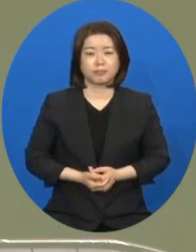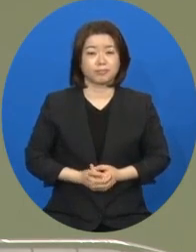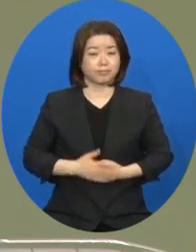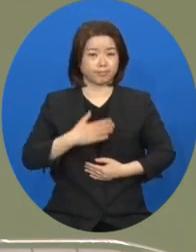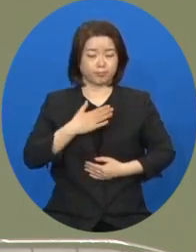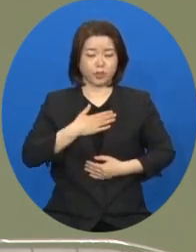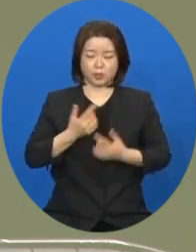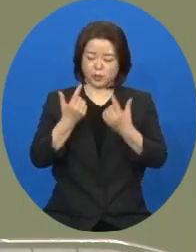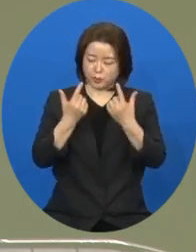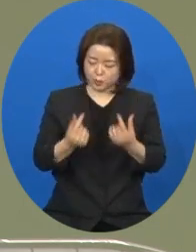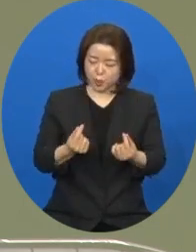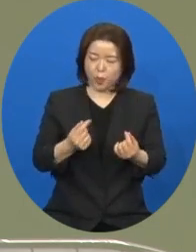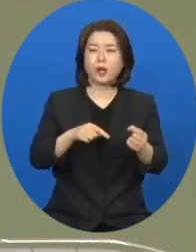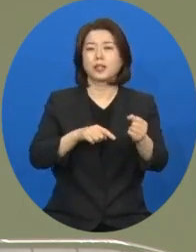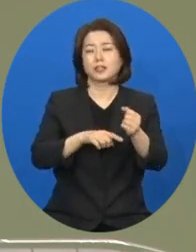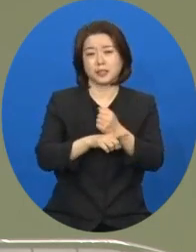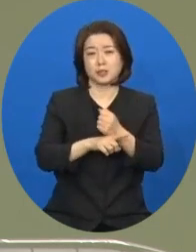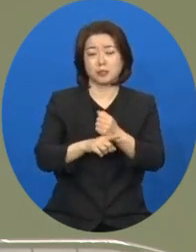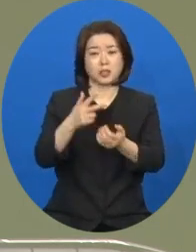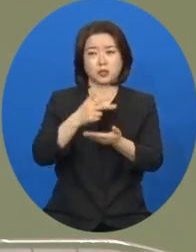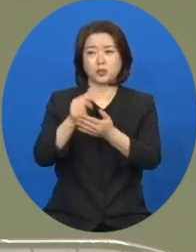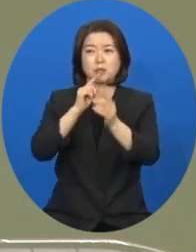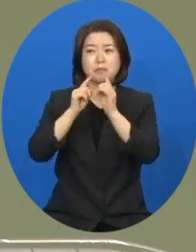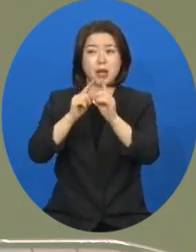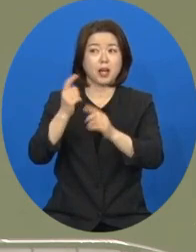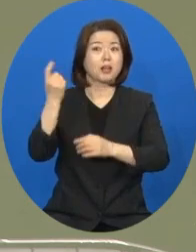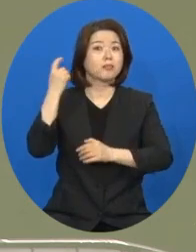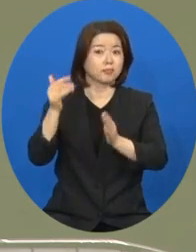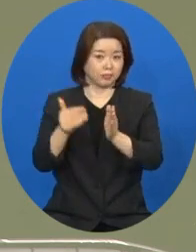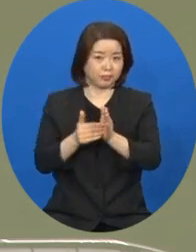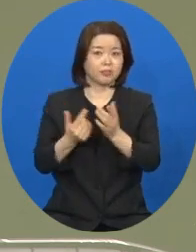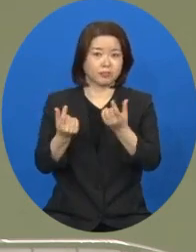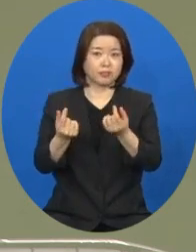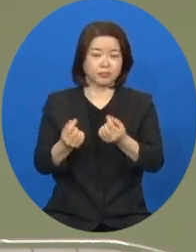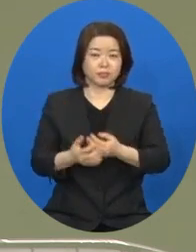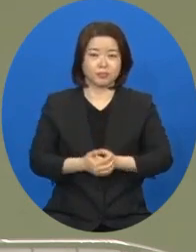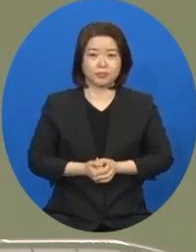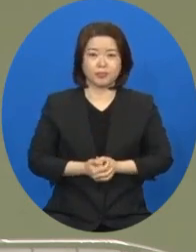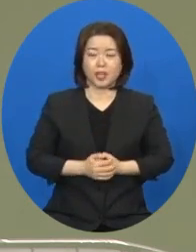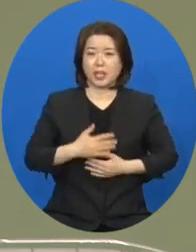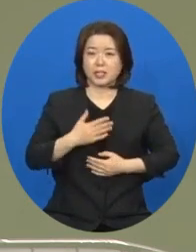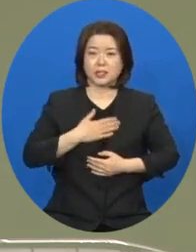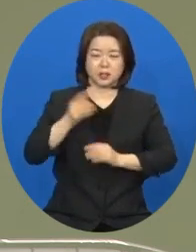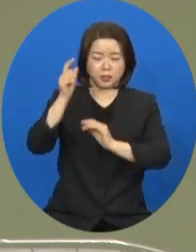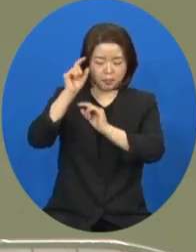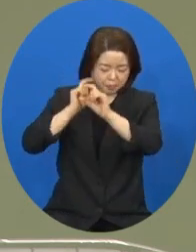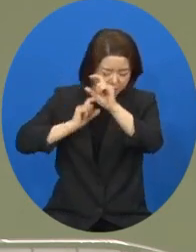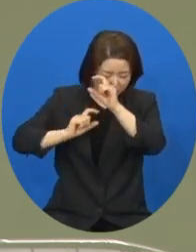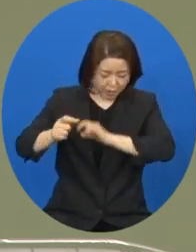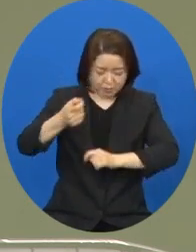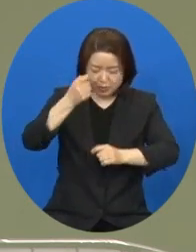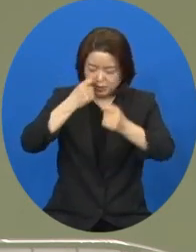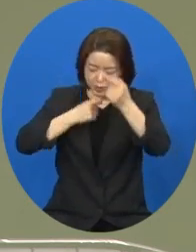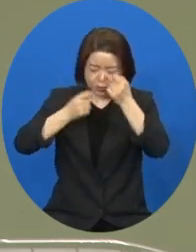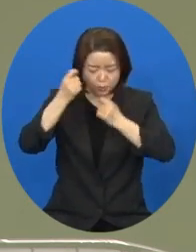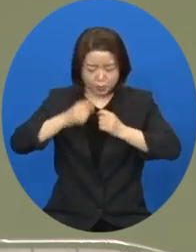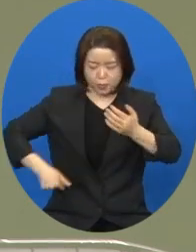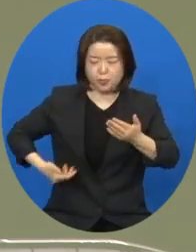저도 똑같은 의미의 주님의 말씀을 들은 것 같아요. 저는 밤새도록 울고